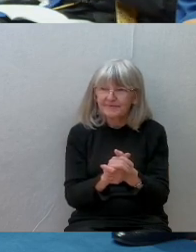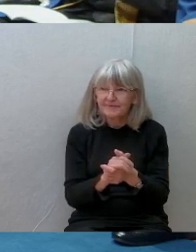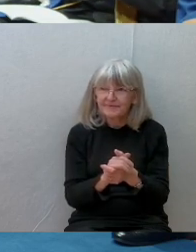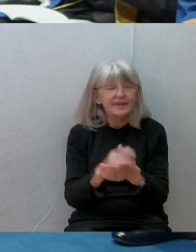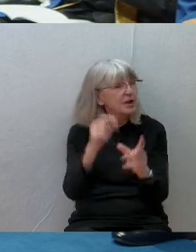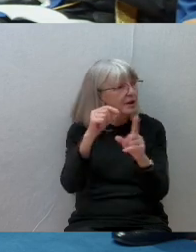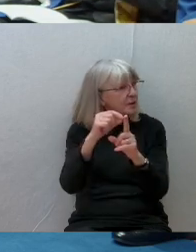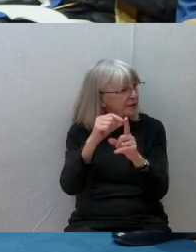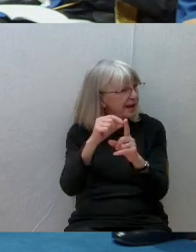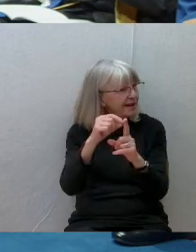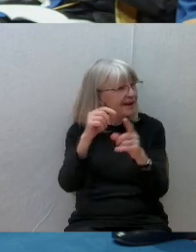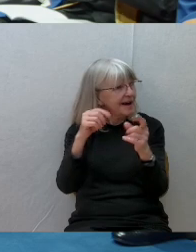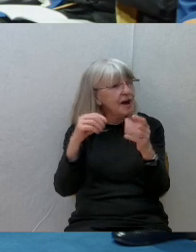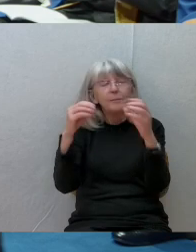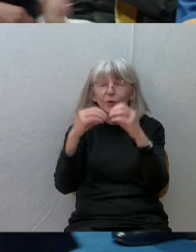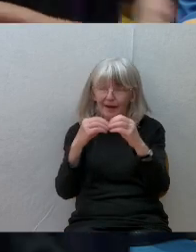Priyanka Bhala.